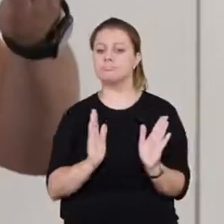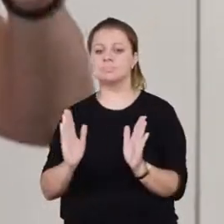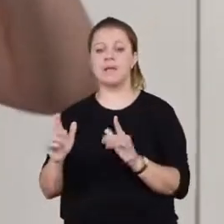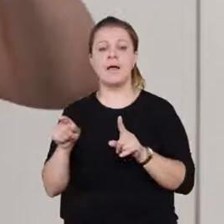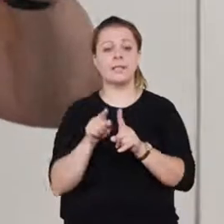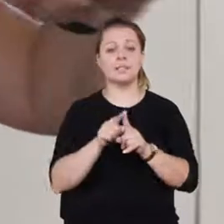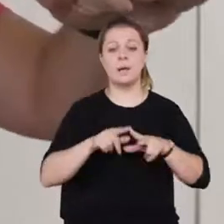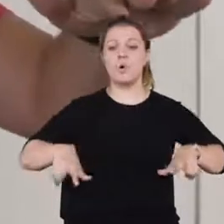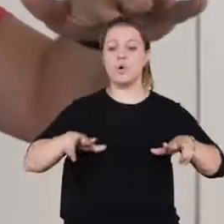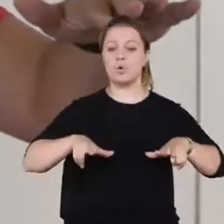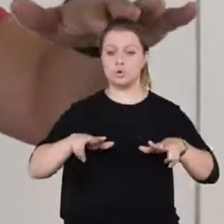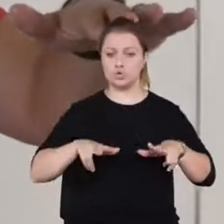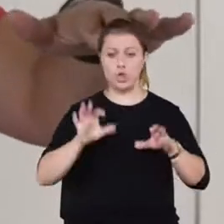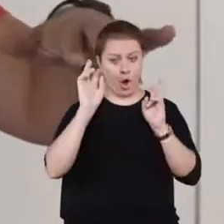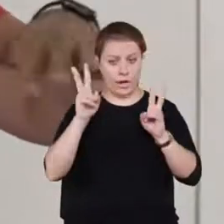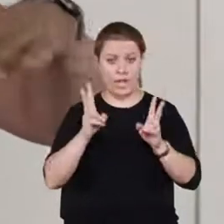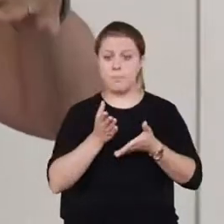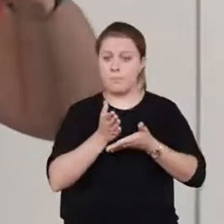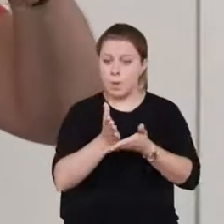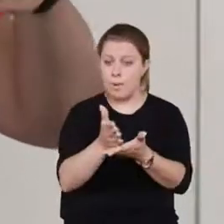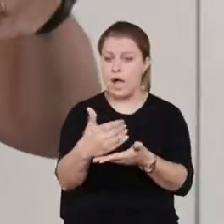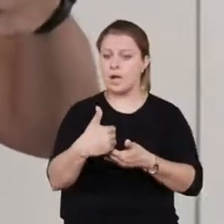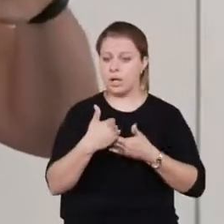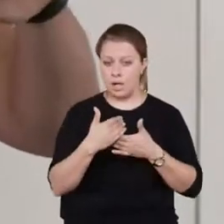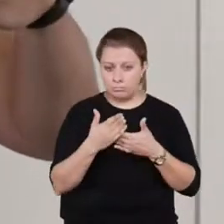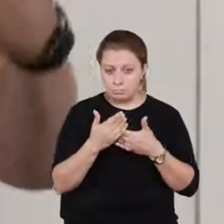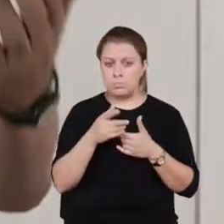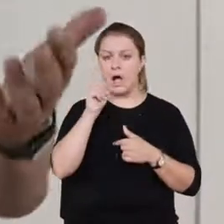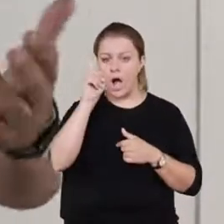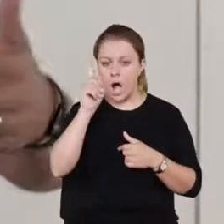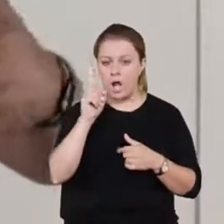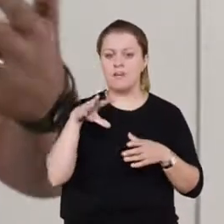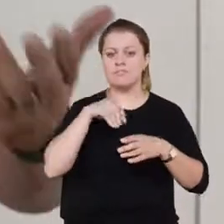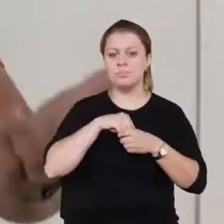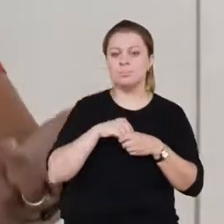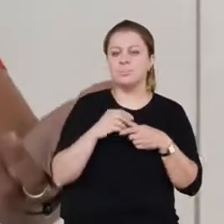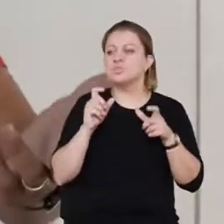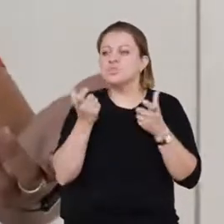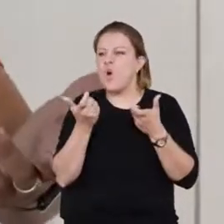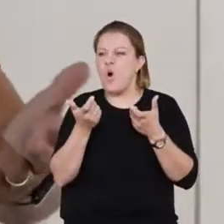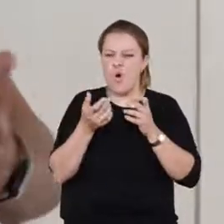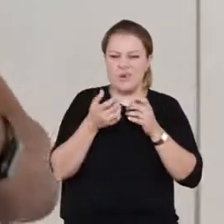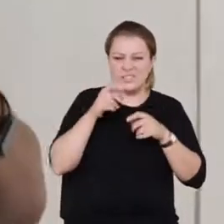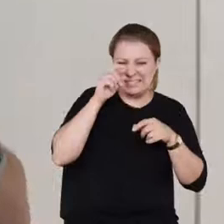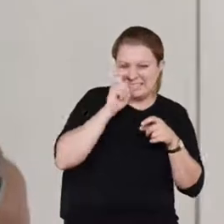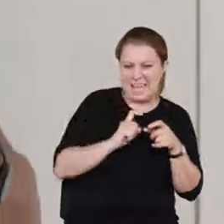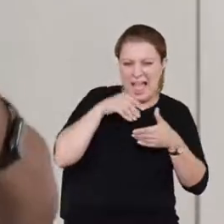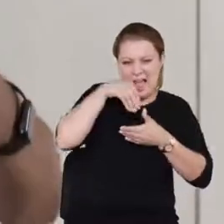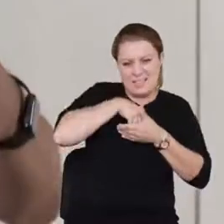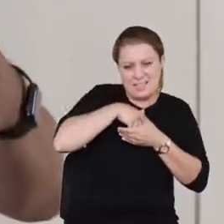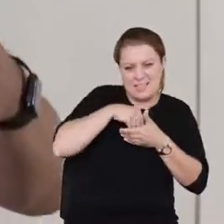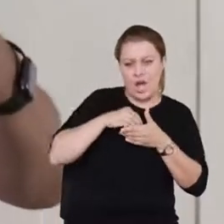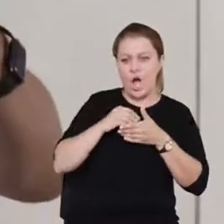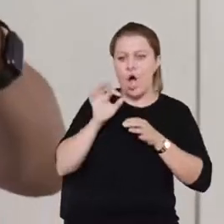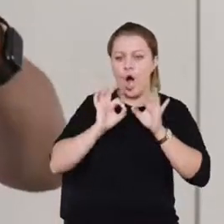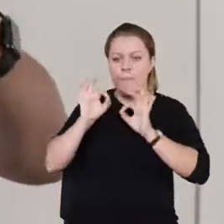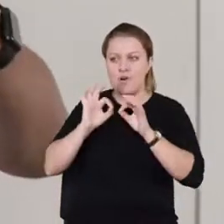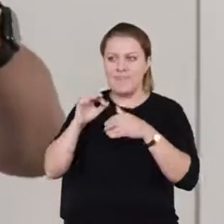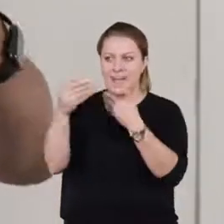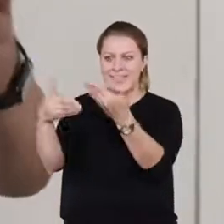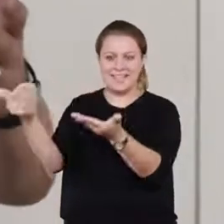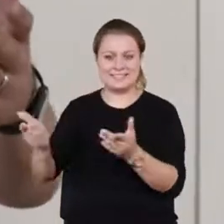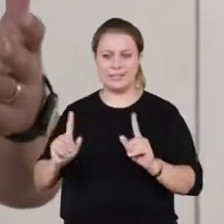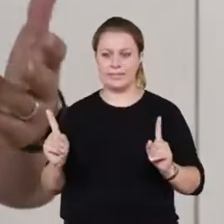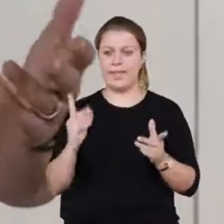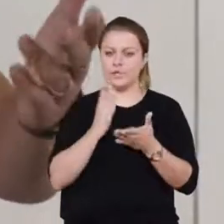się spieramy, no to się spieramy do pewnych granic. W rodzinie nie pierzemy brudów na zewnątrz. W rodzinie, jeżeli